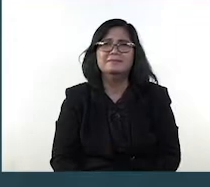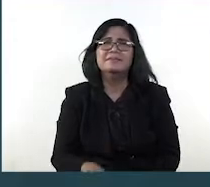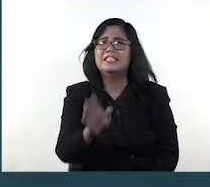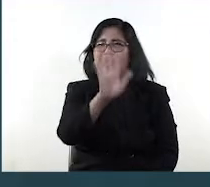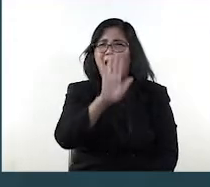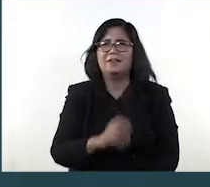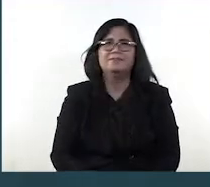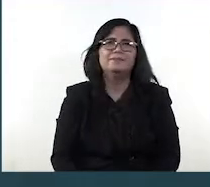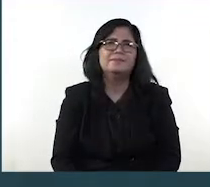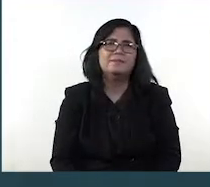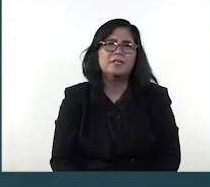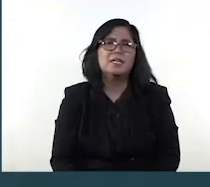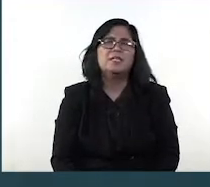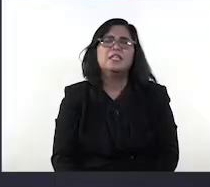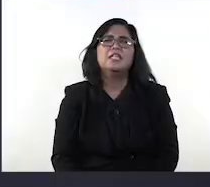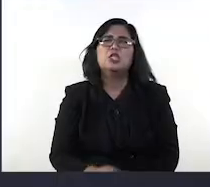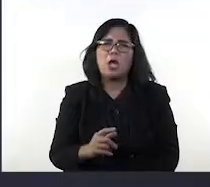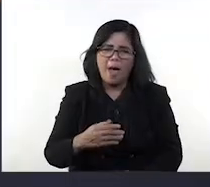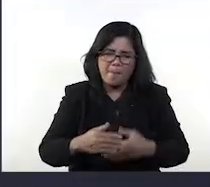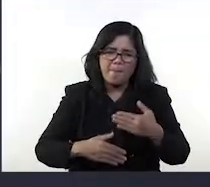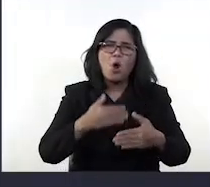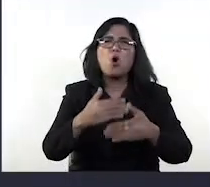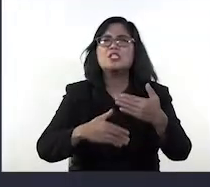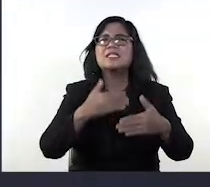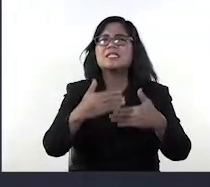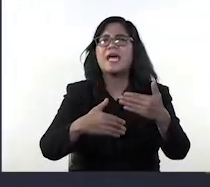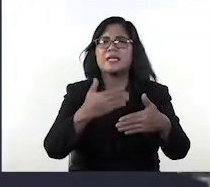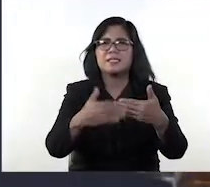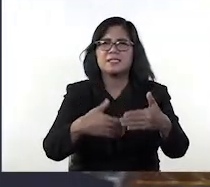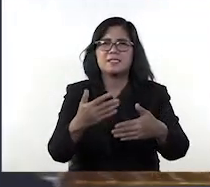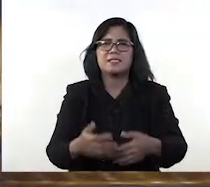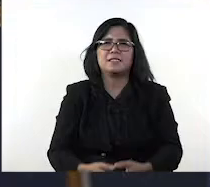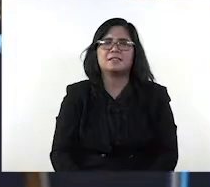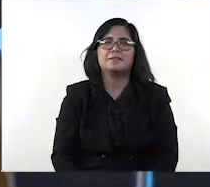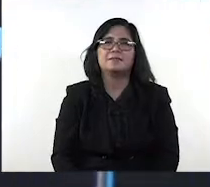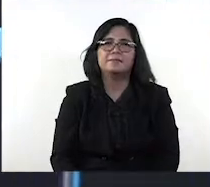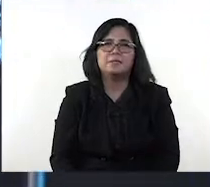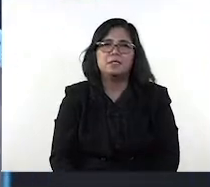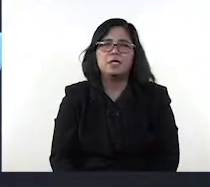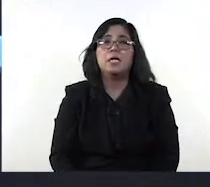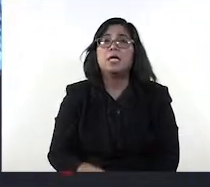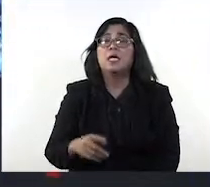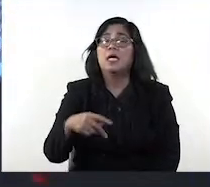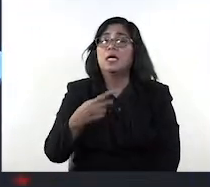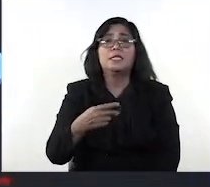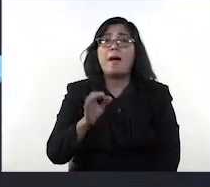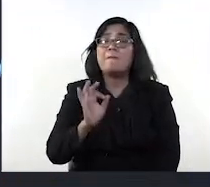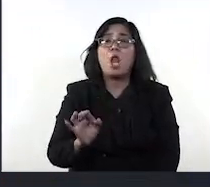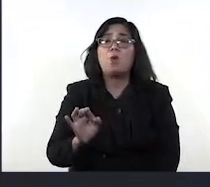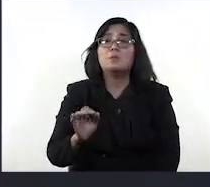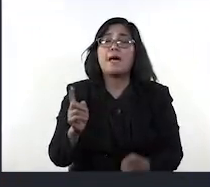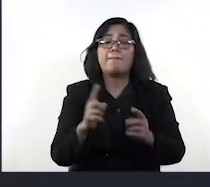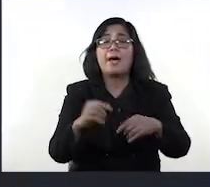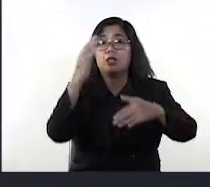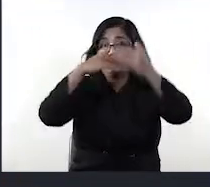Hai dan screenshot yang Subway pistol wiano twitching evening at kita belum Bima di